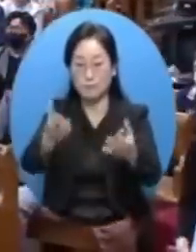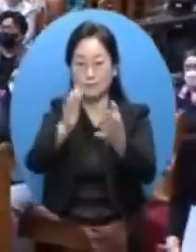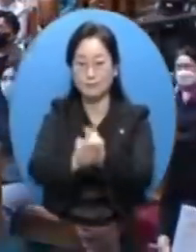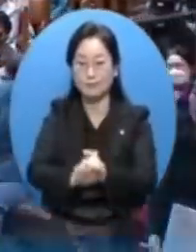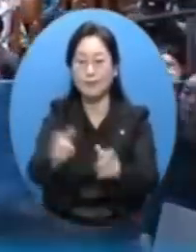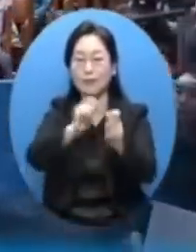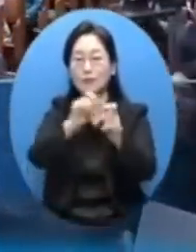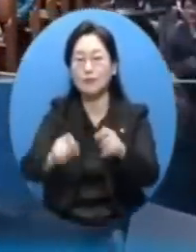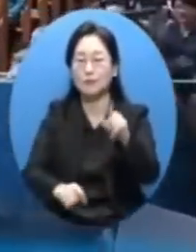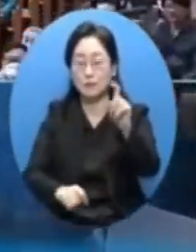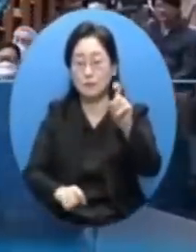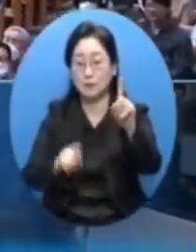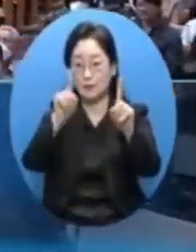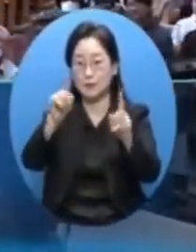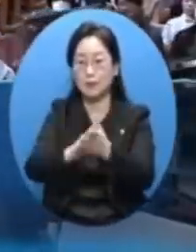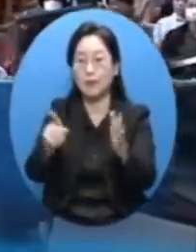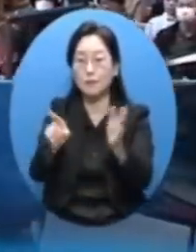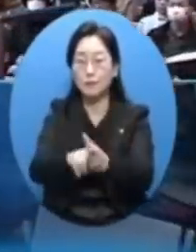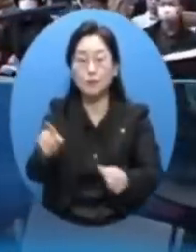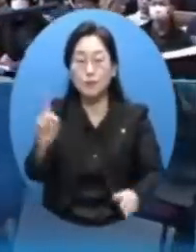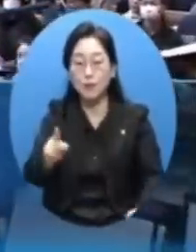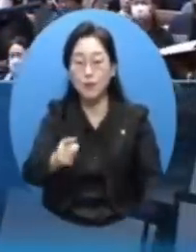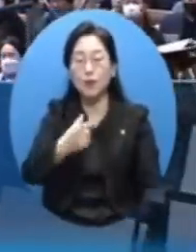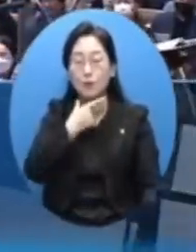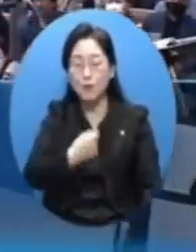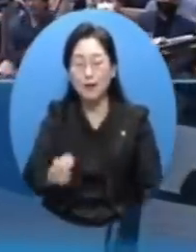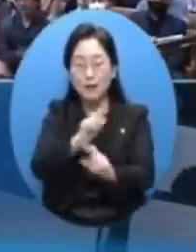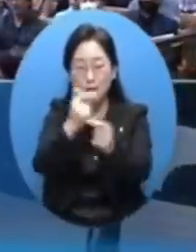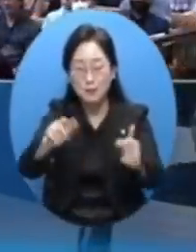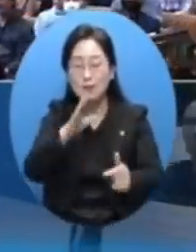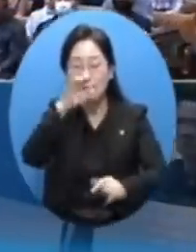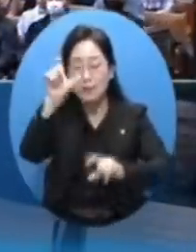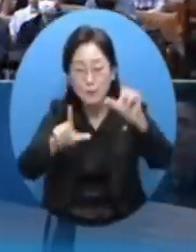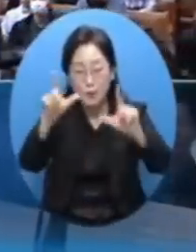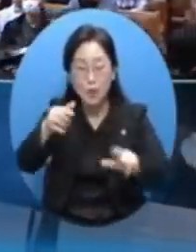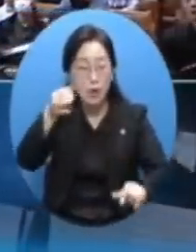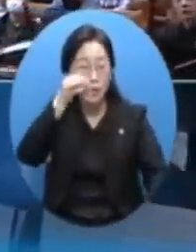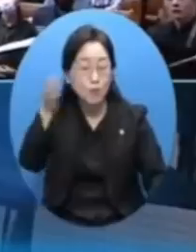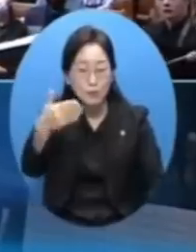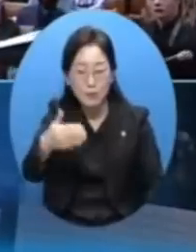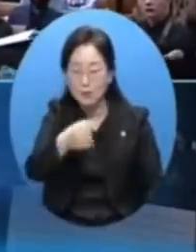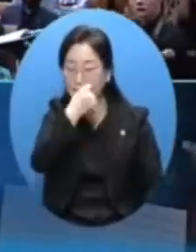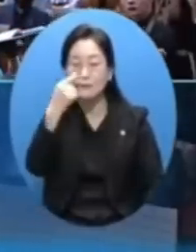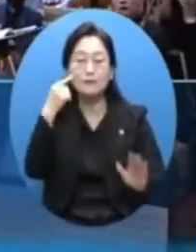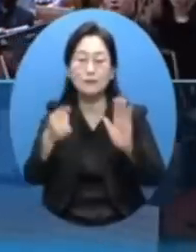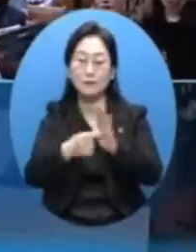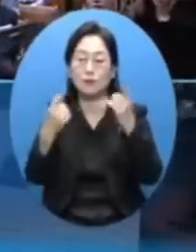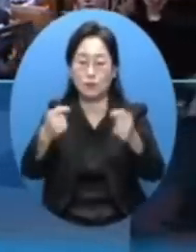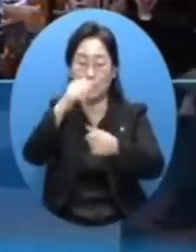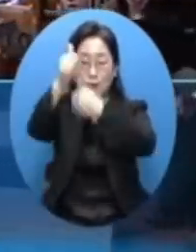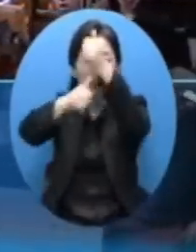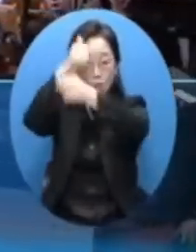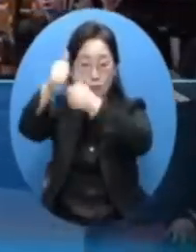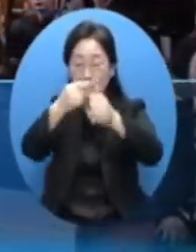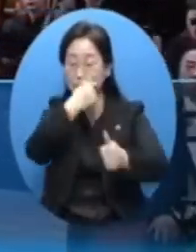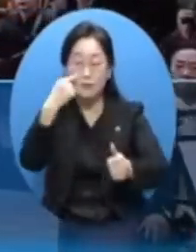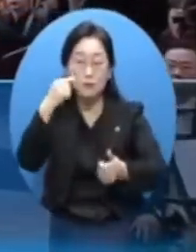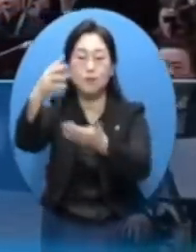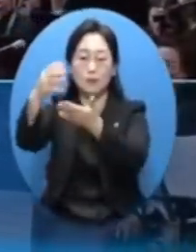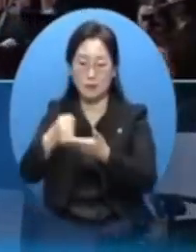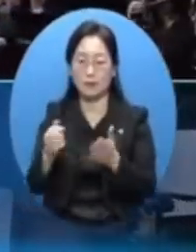11장 1절 2절을 말씀합니다. 믿음은 바라는 것들의 실상이요 보이지 않는 것들의 증거니 선진들이 이로써 증거를